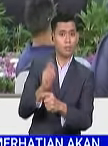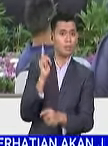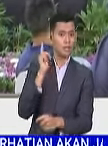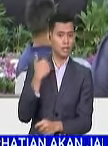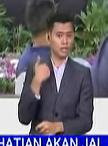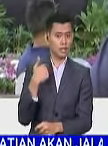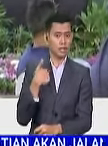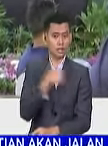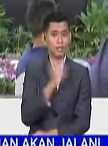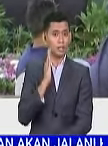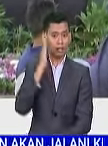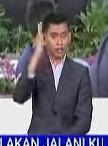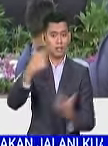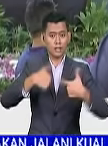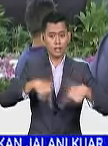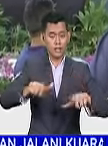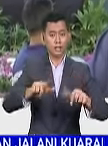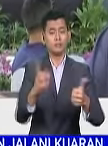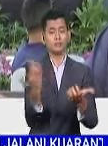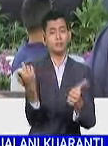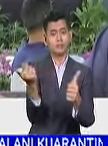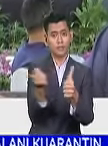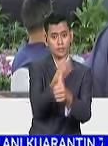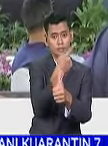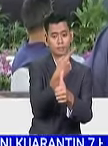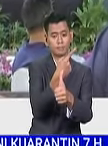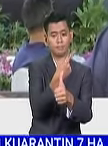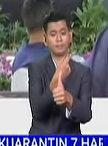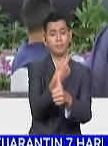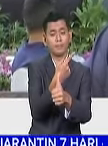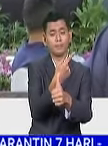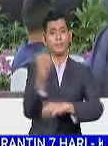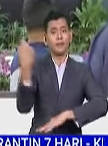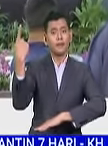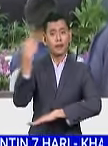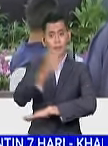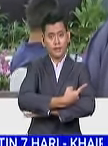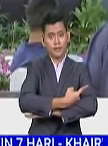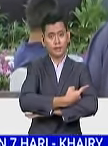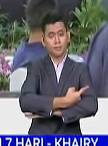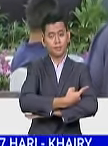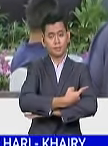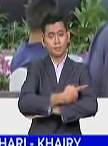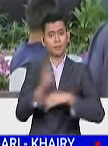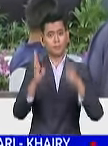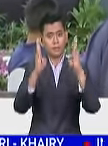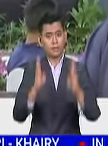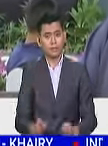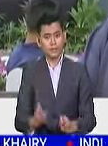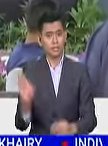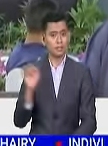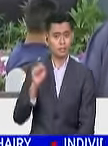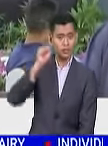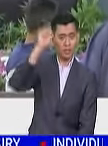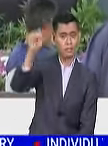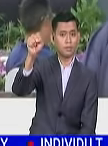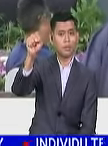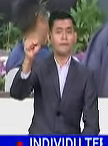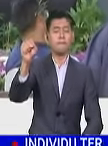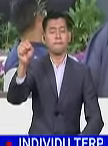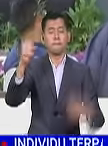laksanakan, iaitu satu daripadanya iaitu Hari Etnik Sabah, iaitu majlis yang julung